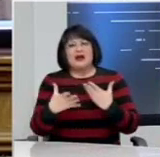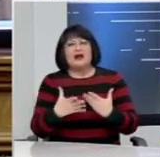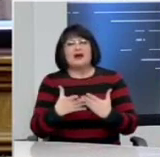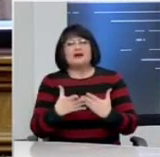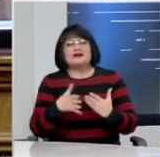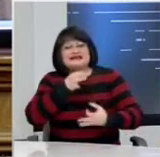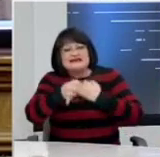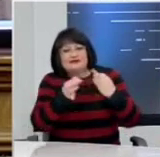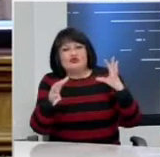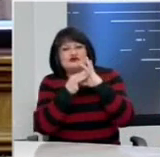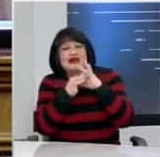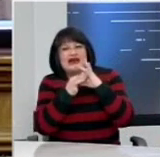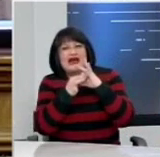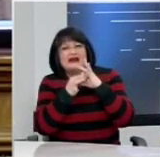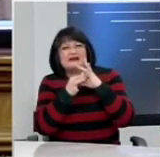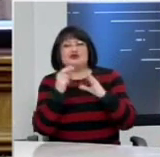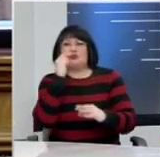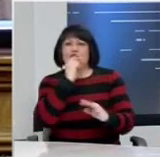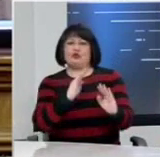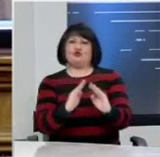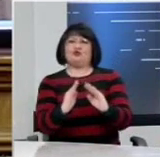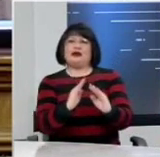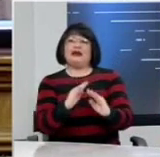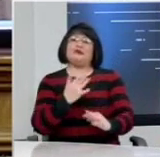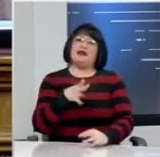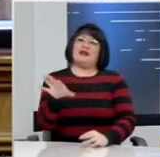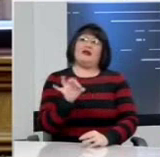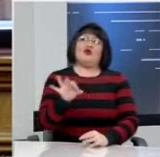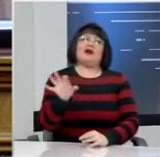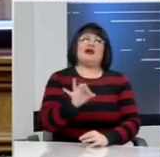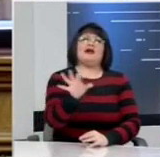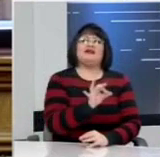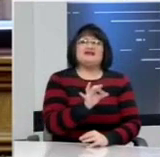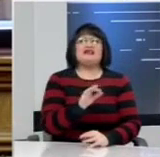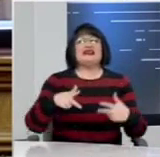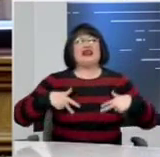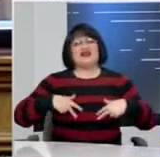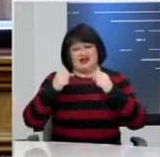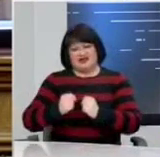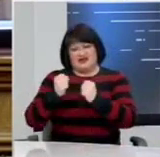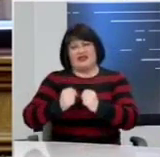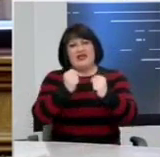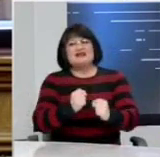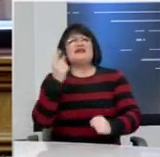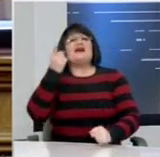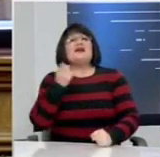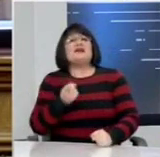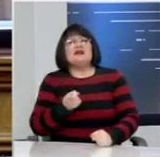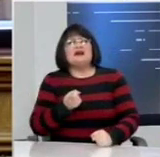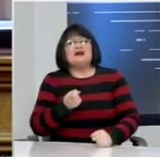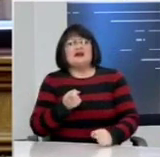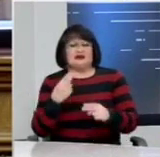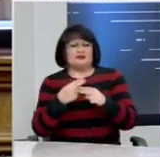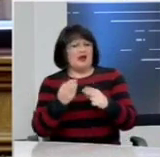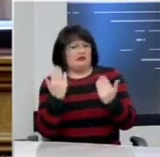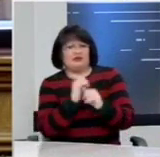συμβούλους και συνεργάτες ο Πρωθυπουργός ή να διορίζει παντού σε κρατικές θέσεις με κριτήρια